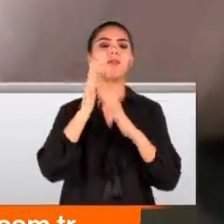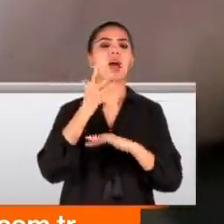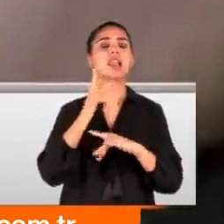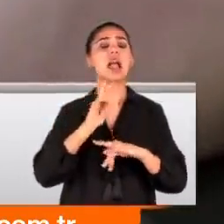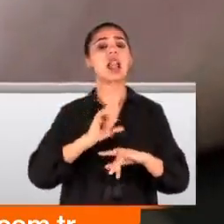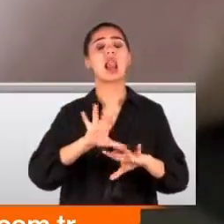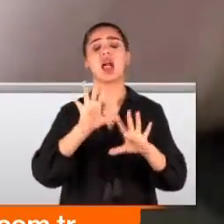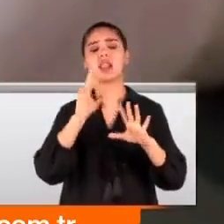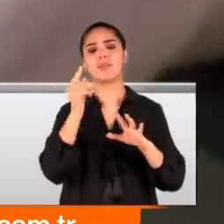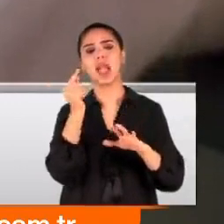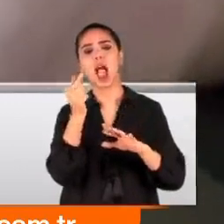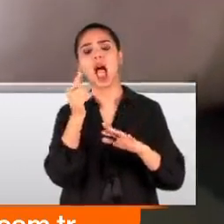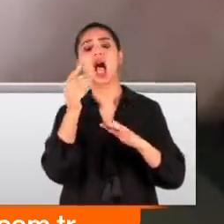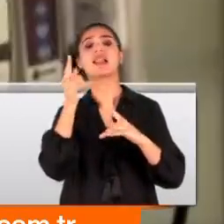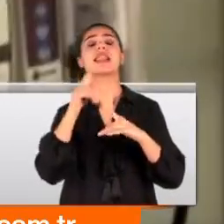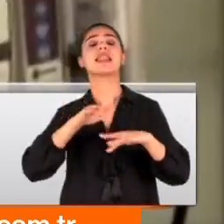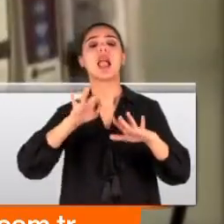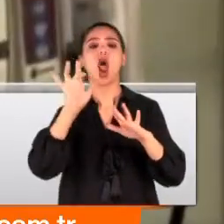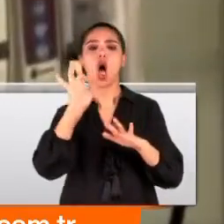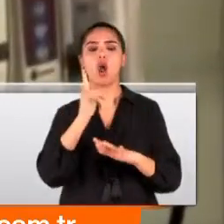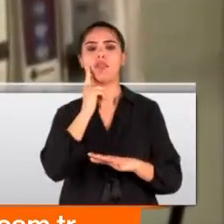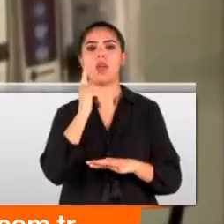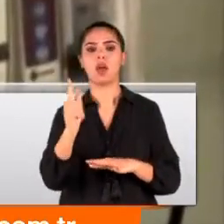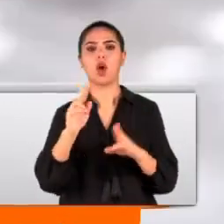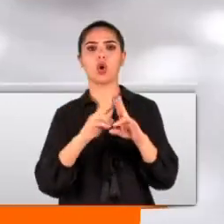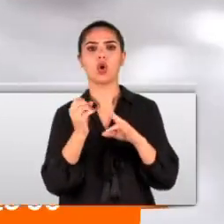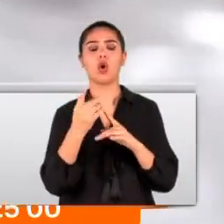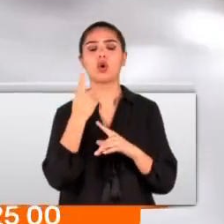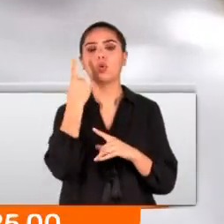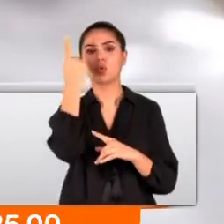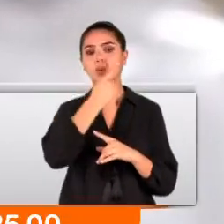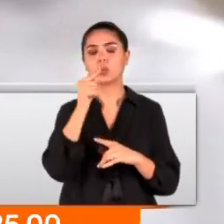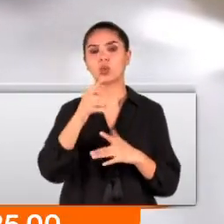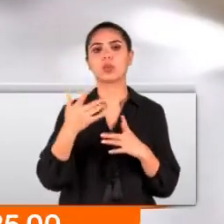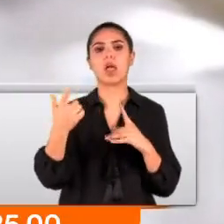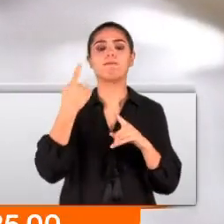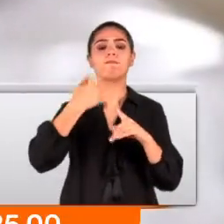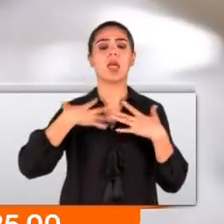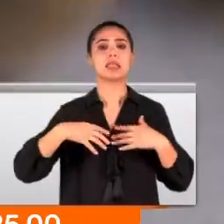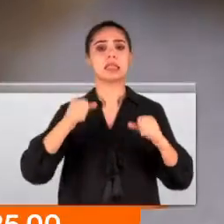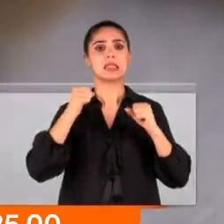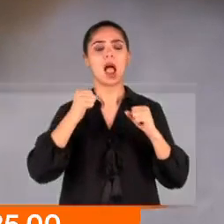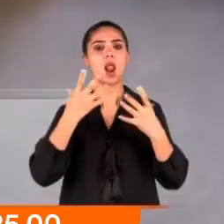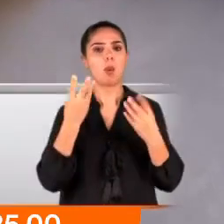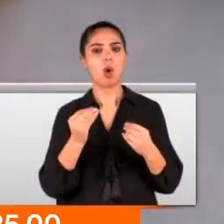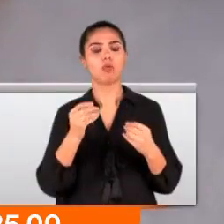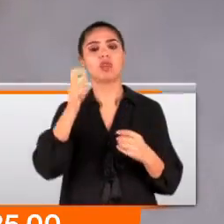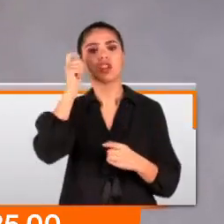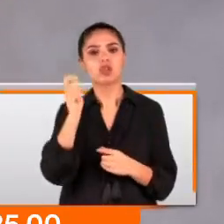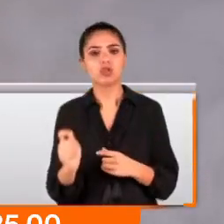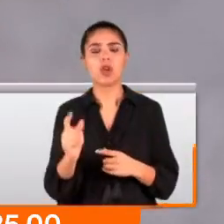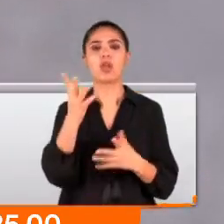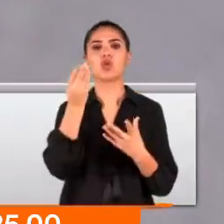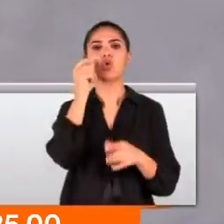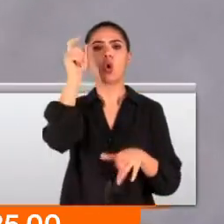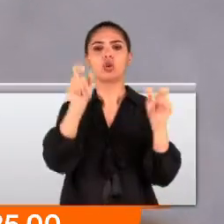diyebiliriz. Vitaminler vücut için çok önemli. Covid-19'a karşı da bağışıklık sisteminin iyi çalışması şart. Ama çoğu kişi